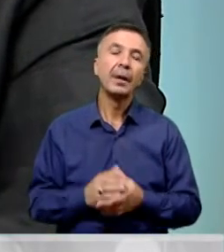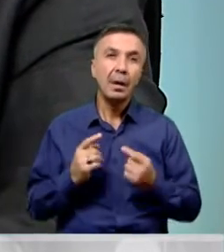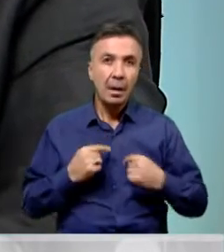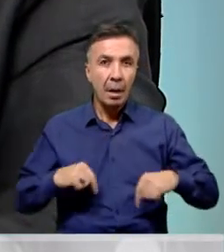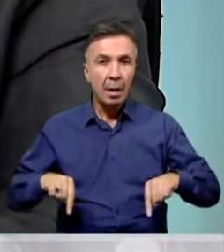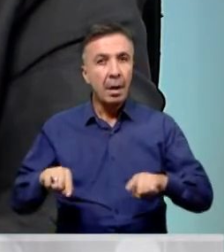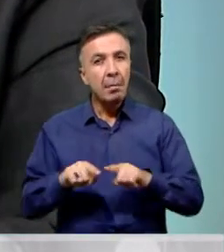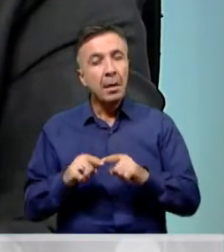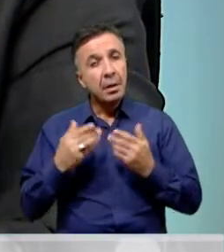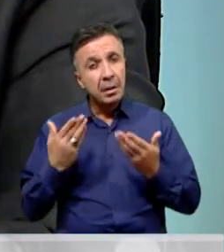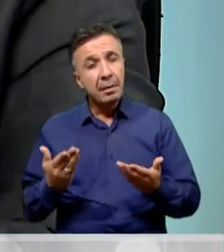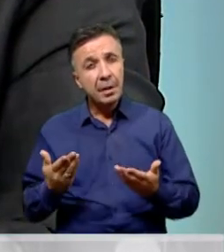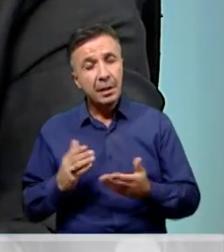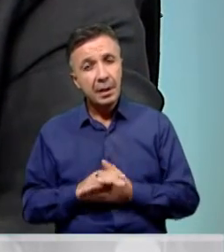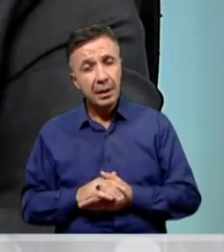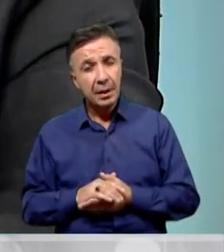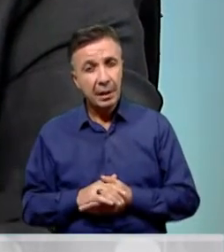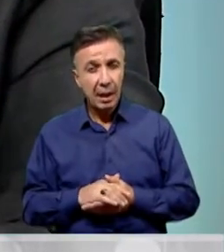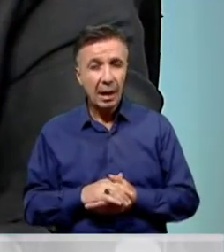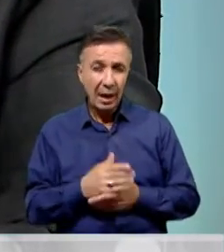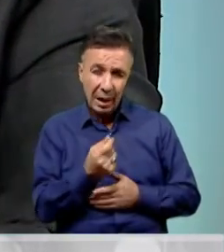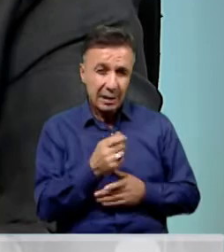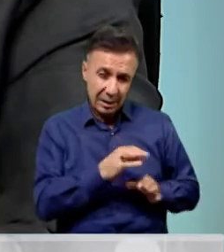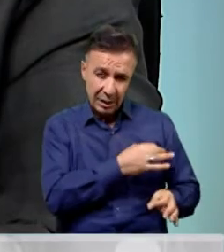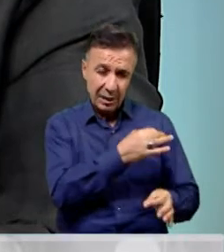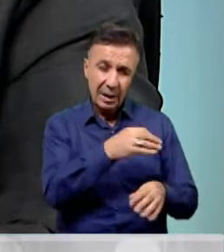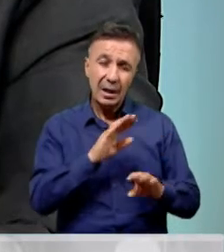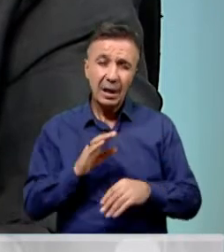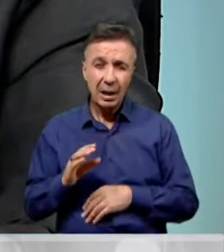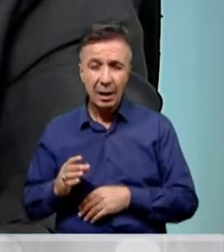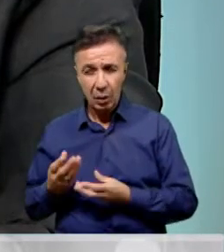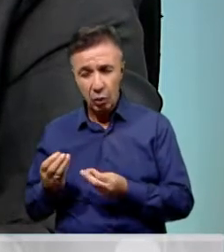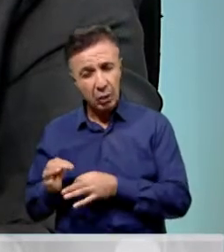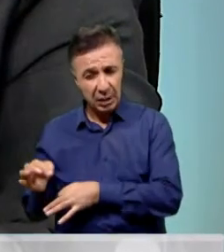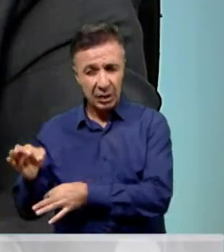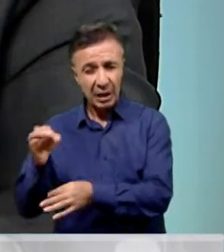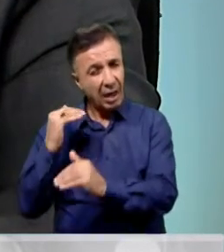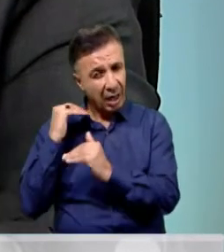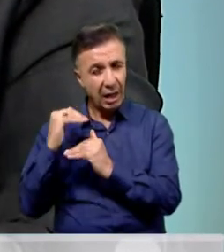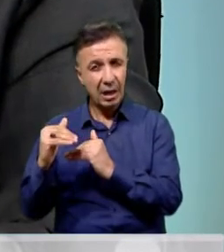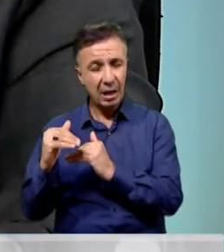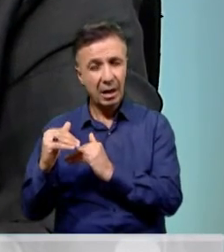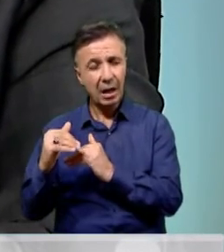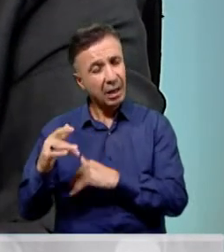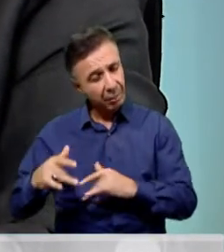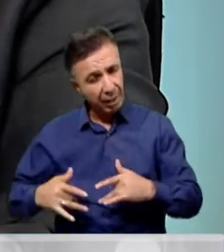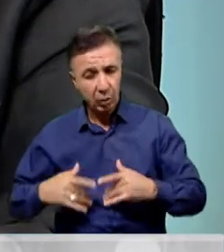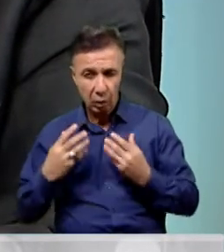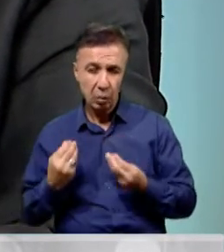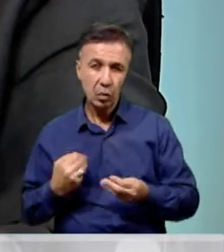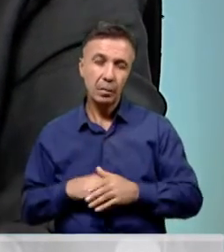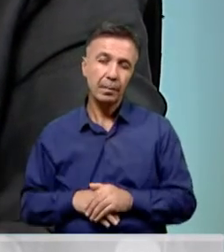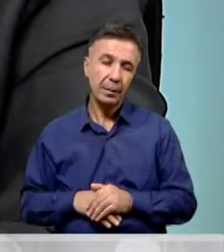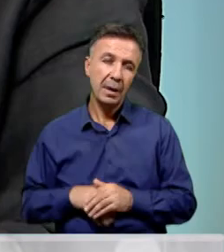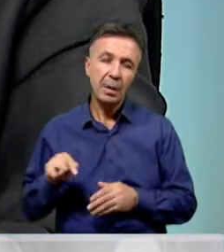ki bu azınlığa göre değil çoğunluğa göre cevap vermemiz lazım çoğunluk olarak halk halkımız bundan memnun Mesela